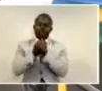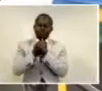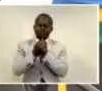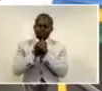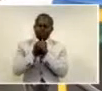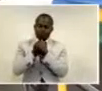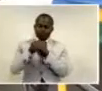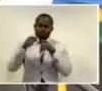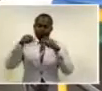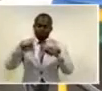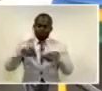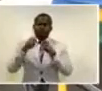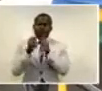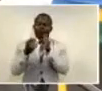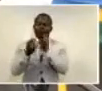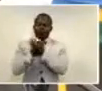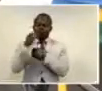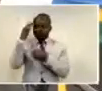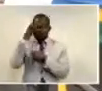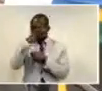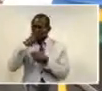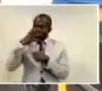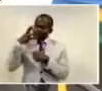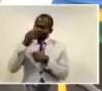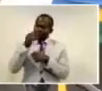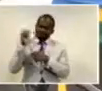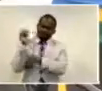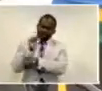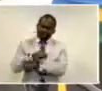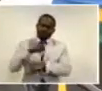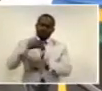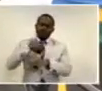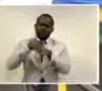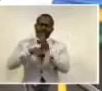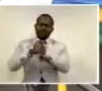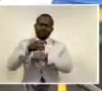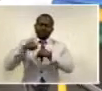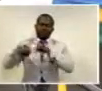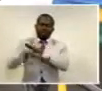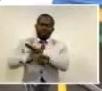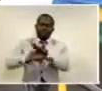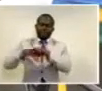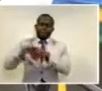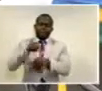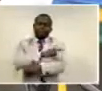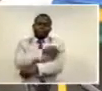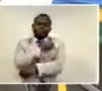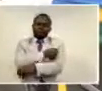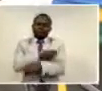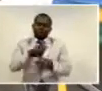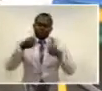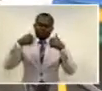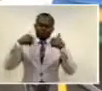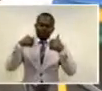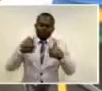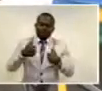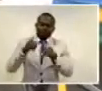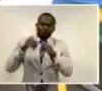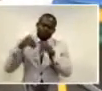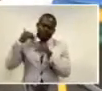Rubavu ube mwiza kurushaho, ugire ibikorwa remezo byiza, ugire amavuriro meza,